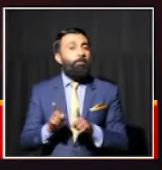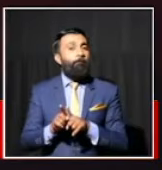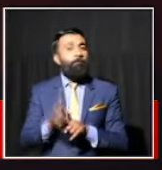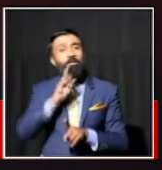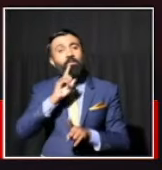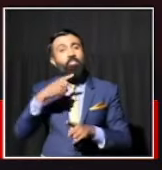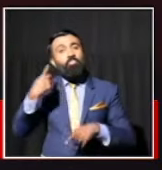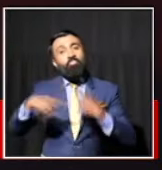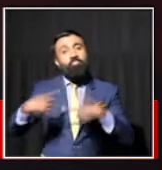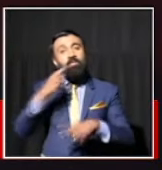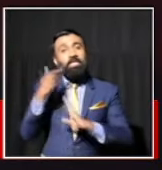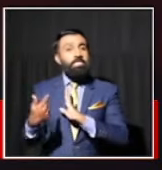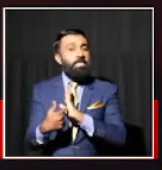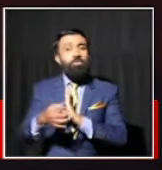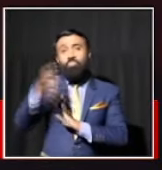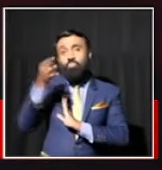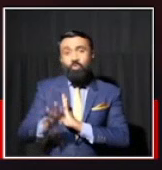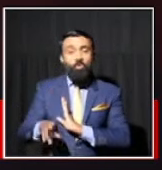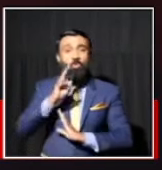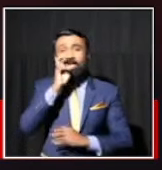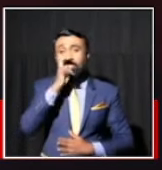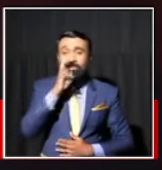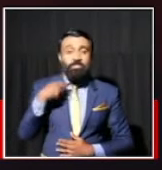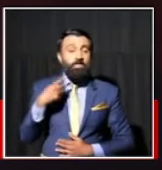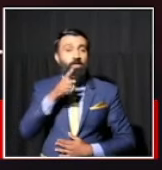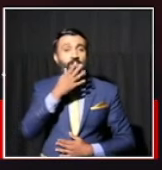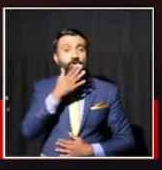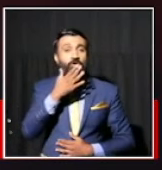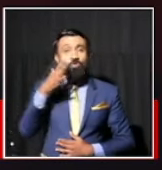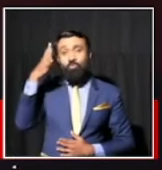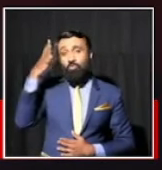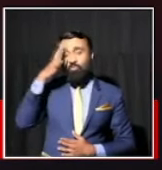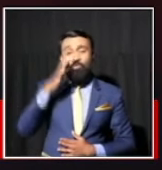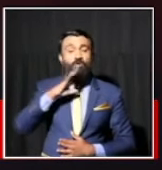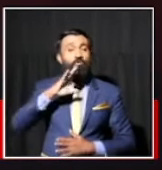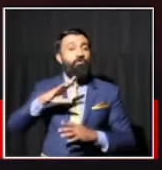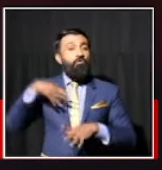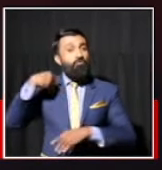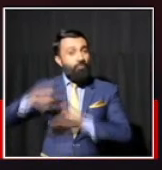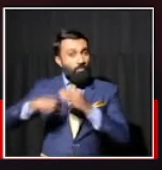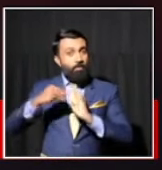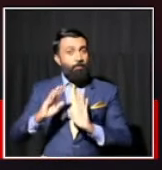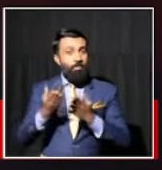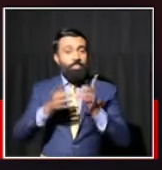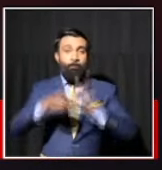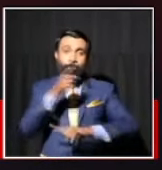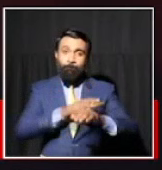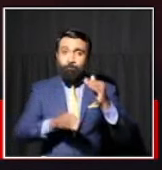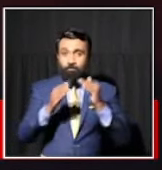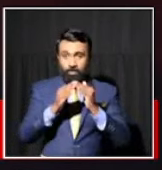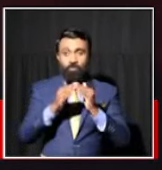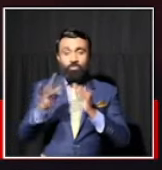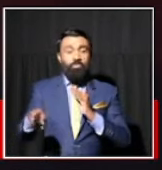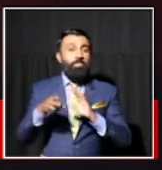ටෙන්ඩර් ක්‍රියාවලියකින් තොරව කිලිනොච්චි පුනකරී වැවේ සූර්ය විදුලි බල ව්‍යාපෘතිය ක්‍රියාත්මක කිරීමට යන බවට අද පාර්ලිමේන්තුවේදී ජාතික